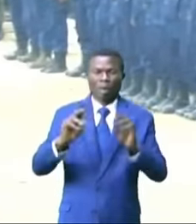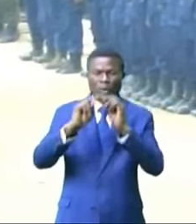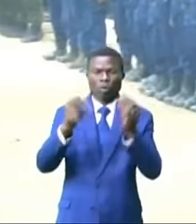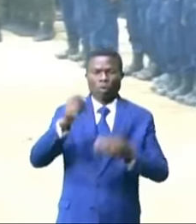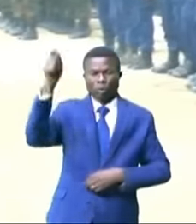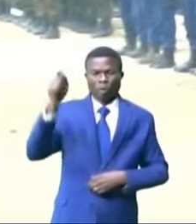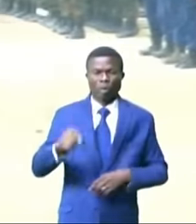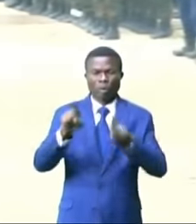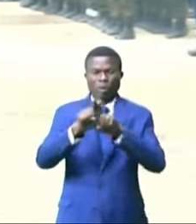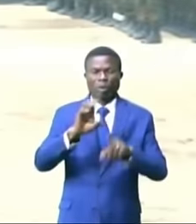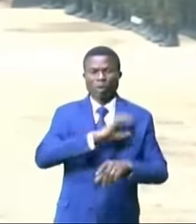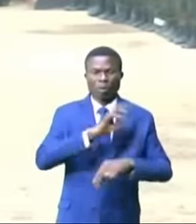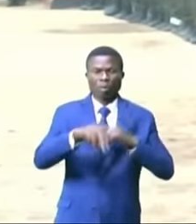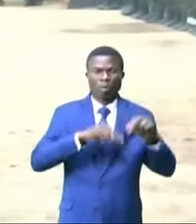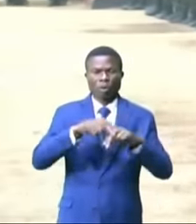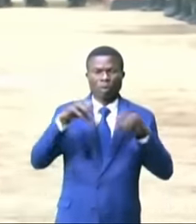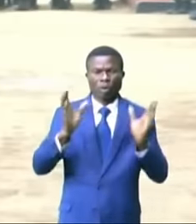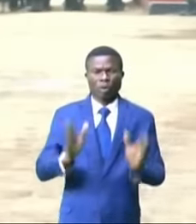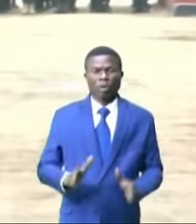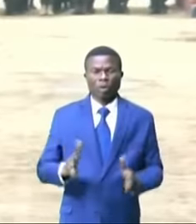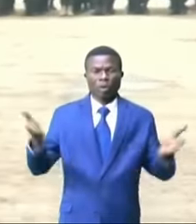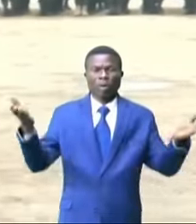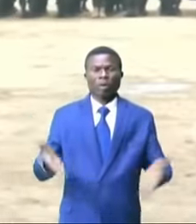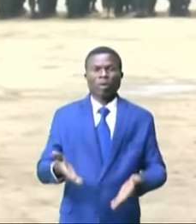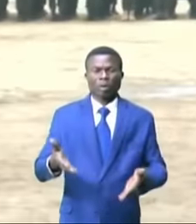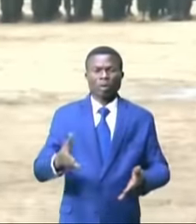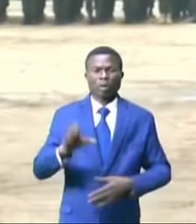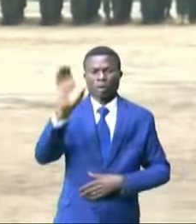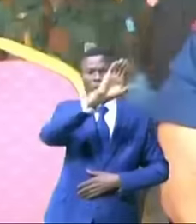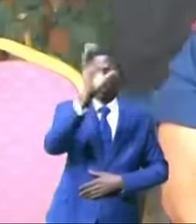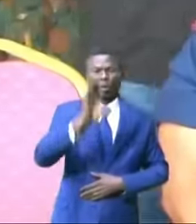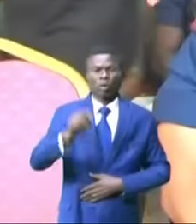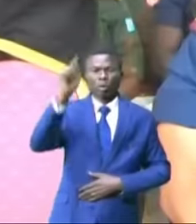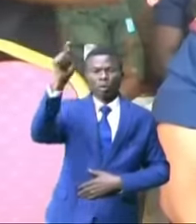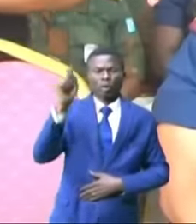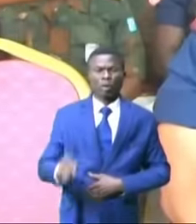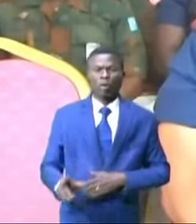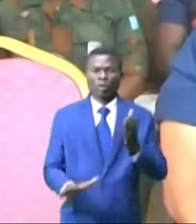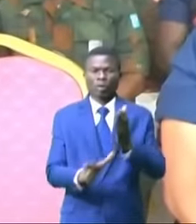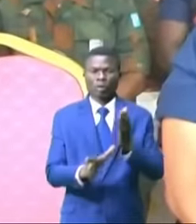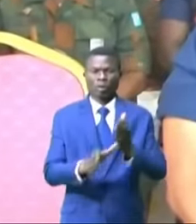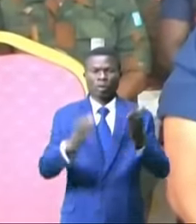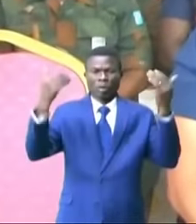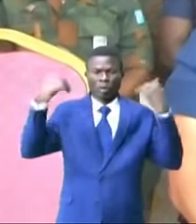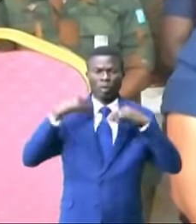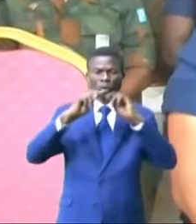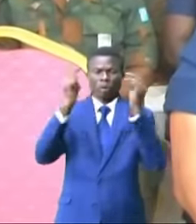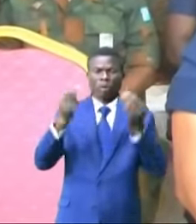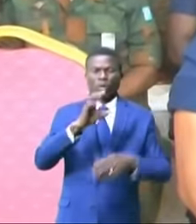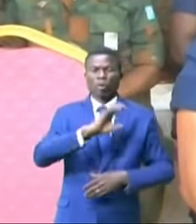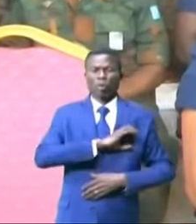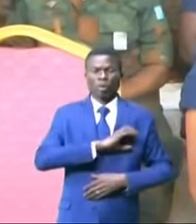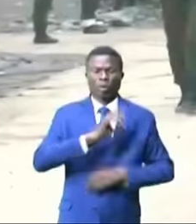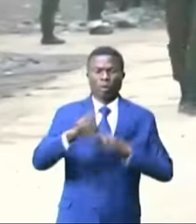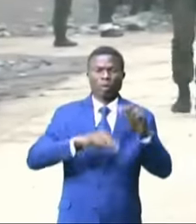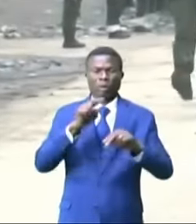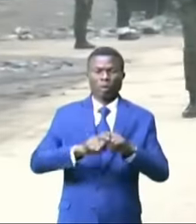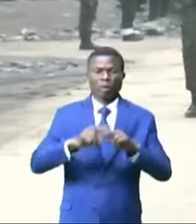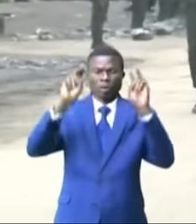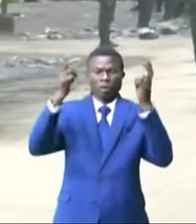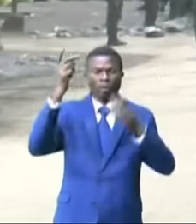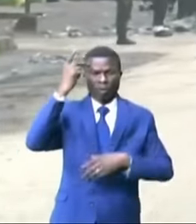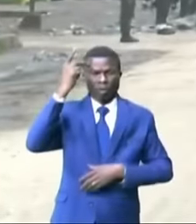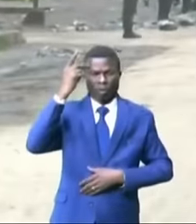et la police nationale congolaise en présence du commissaire divisionnaire adjoint commandant de la police nationale ville de